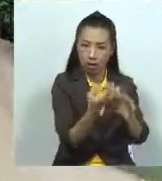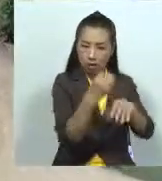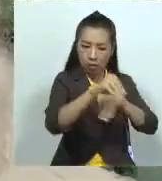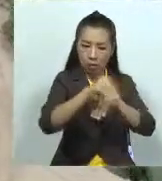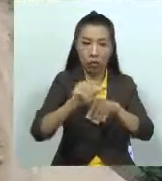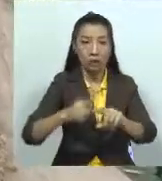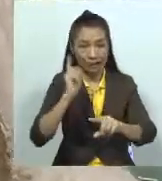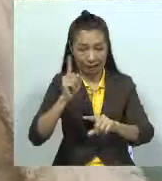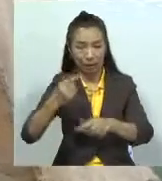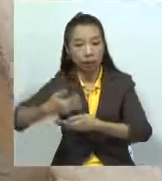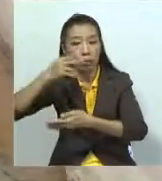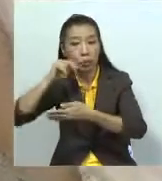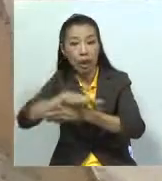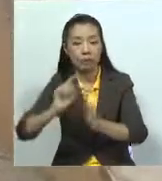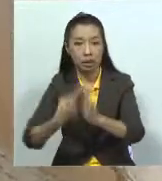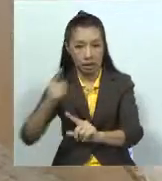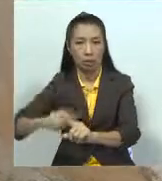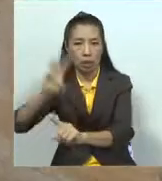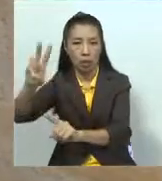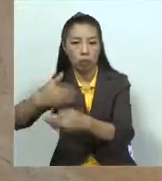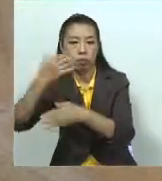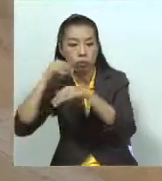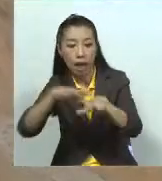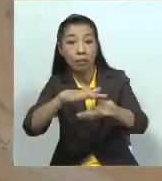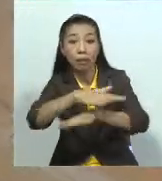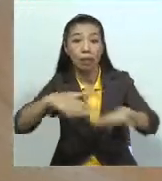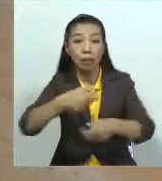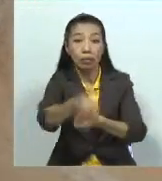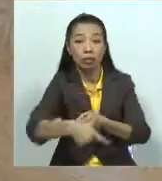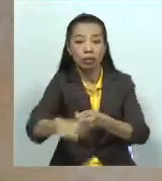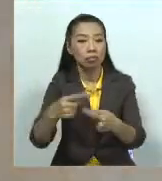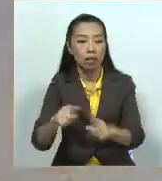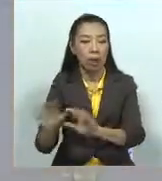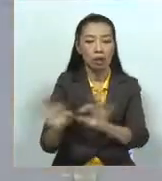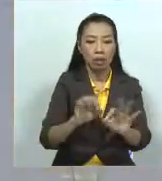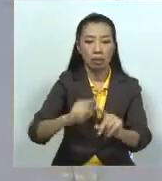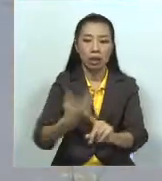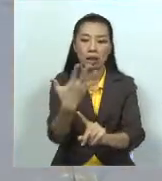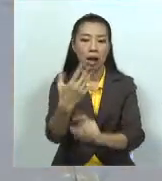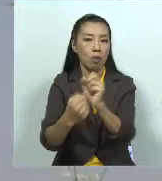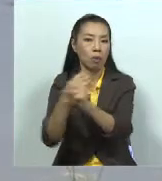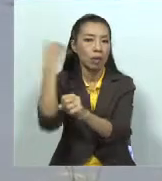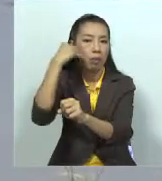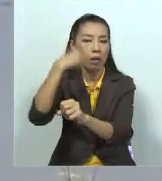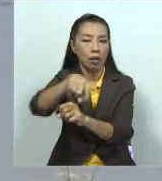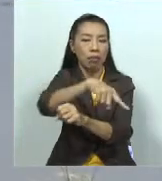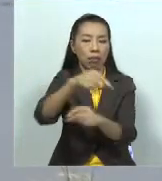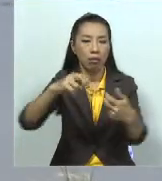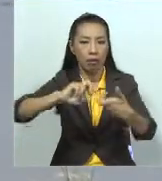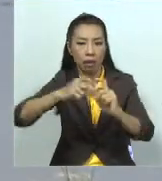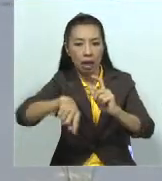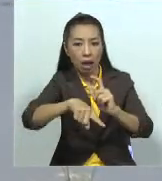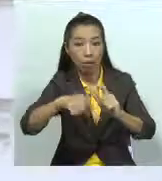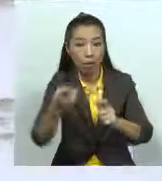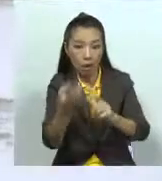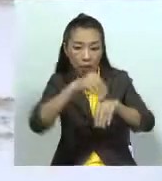ากเดิมที่เริ่มส่งน้ำในเดือนมิถุนายนขยับมาเป็นเดือนพฤษภาคมของทุกปีเพื่อแก้ไขปัญหาผลผลิตทางการเกษตรที่ได้รับความเ